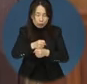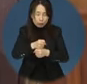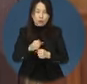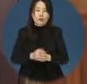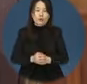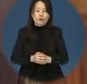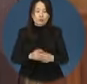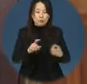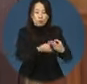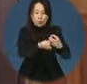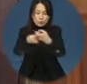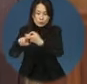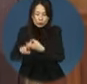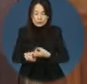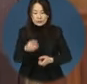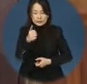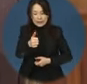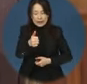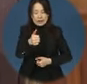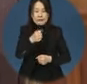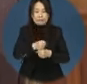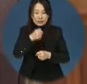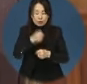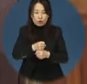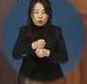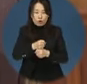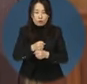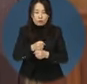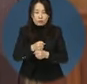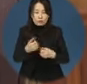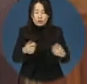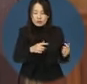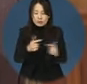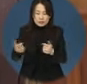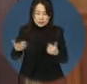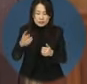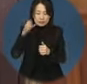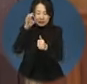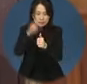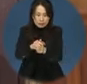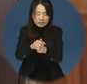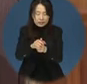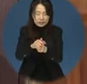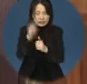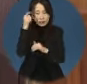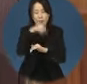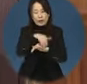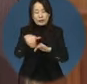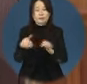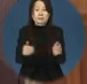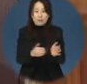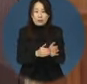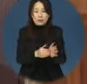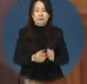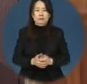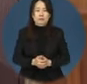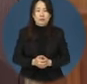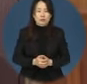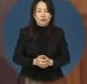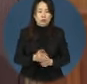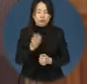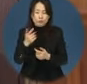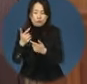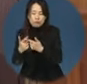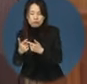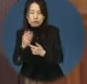공통된 자 을 만들어서 기관의 잡을 만들어서 여러 가지 일들을 할 수 있는 것을 설계 해놨는데 이미 분명 에서는